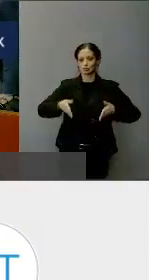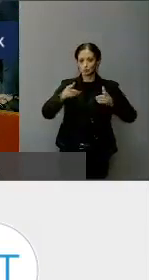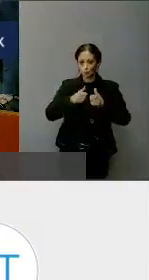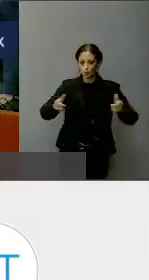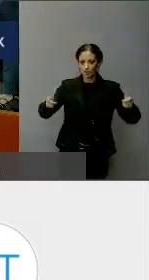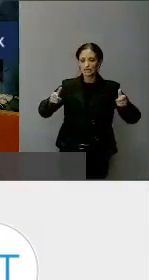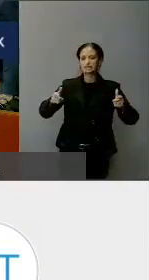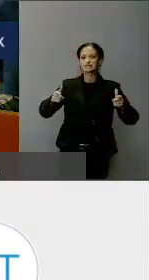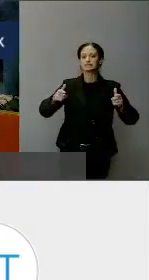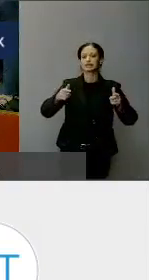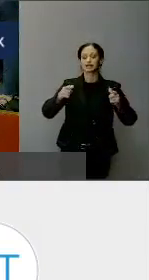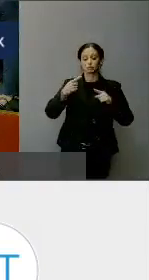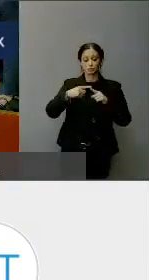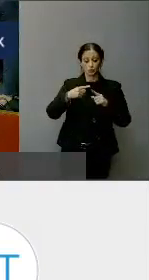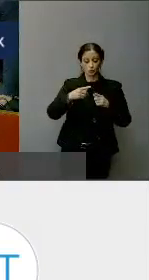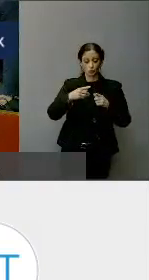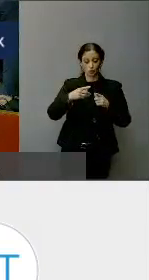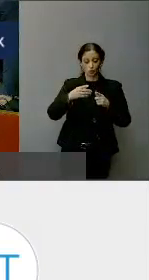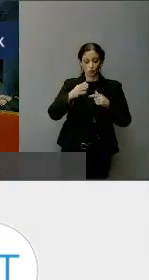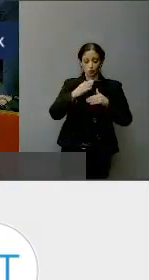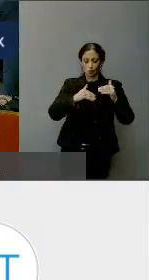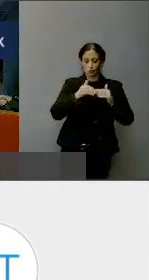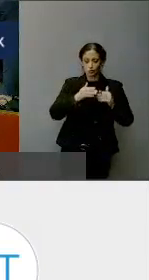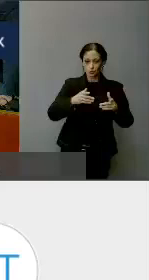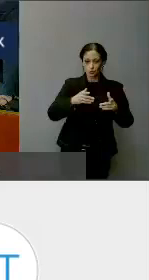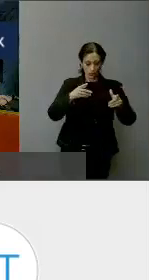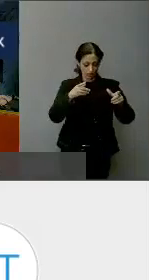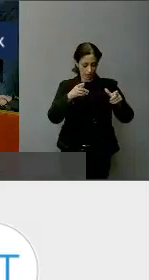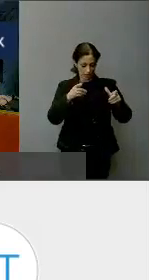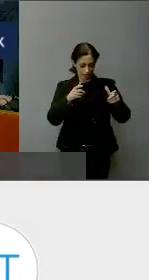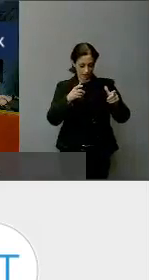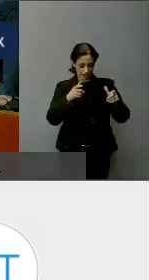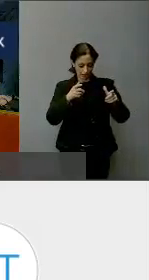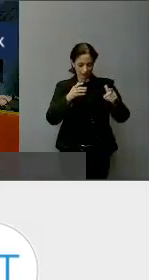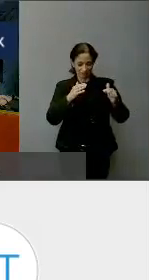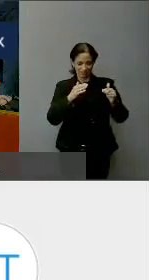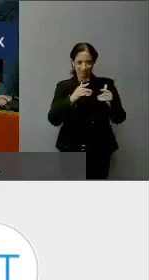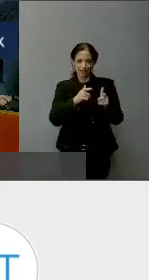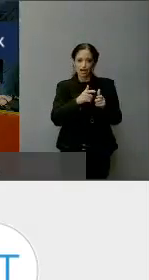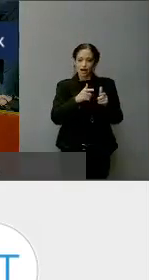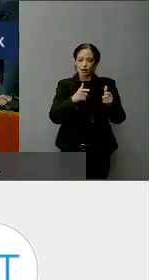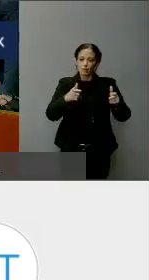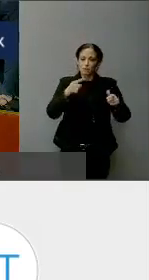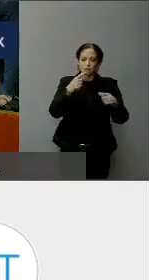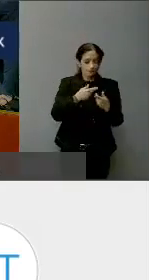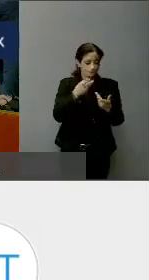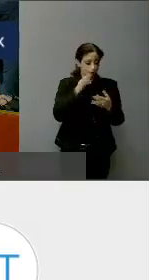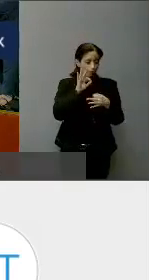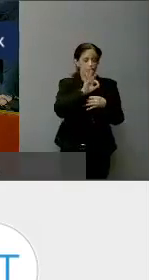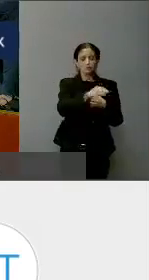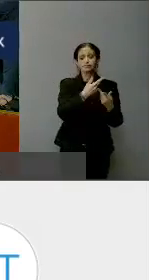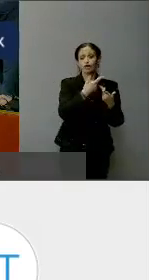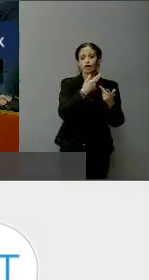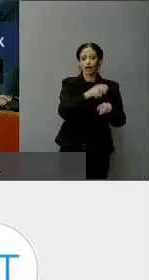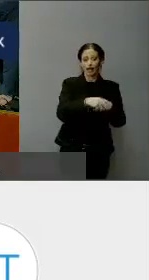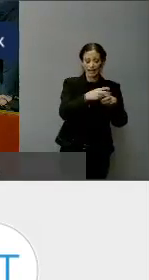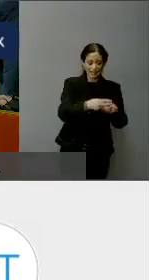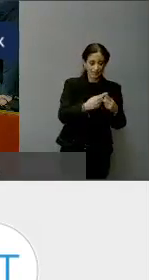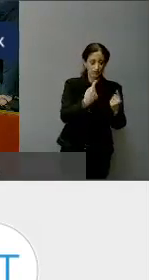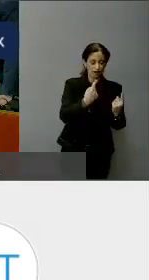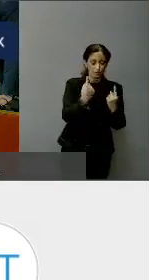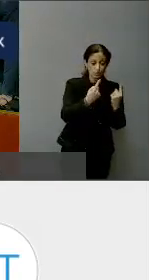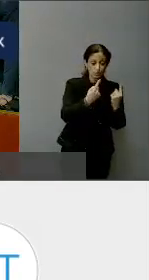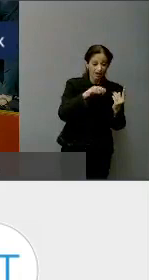gli assetti insediativi caratterizzati dall'assenza di consumo di suolo agricolo e naturale orientati al